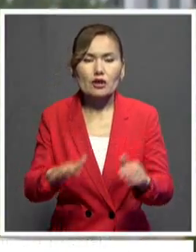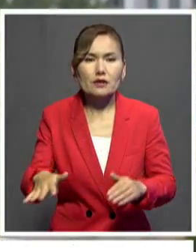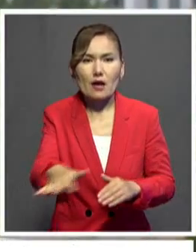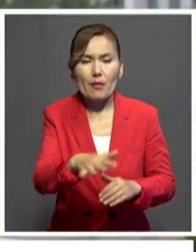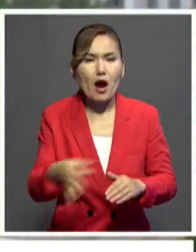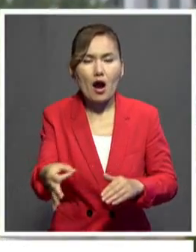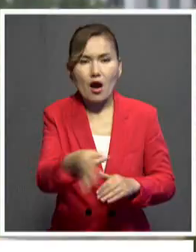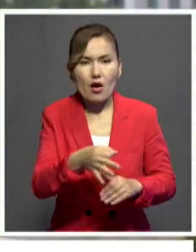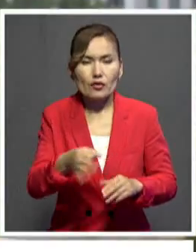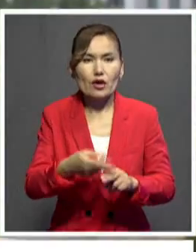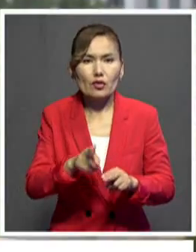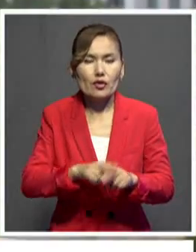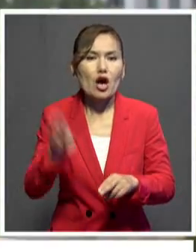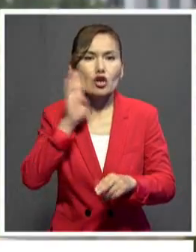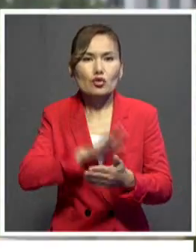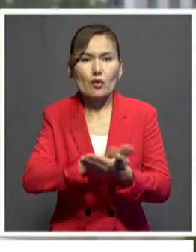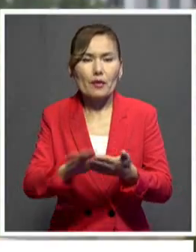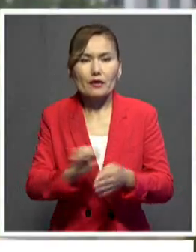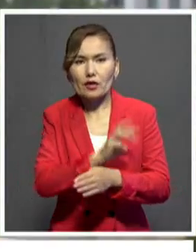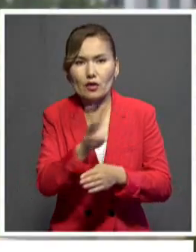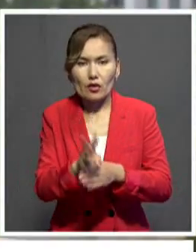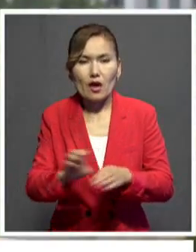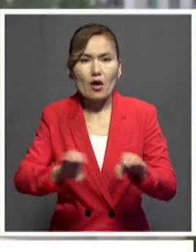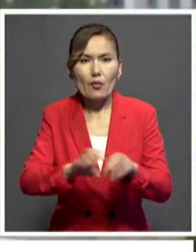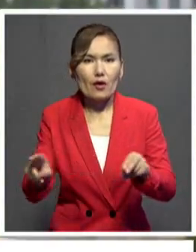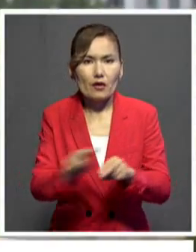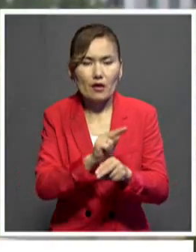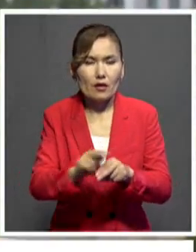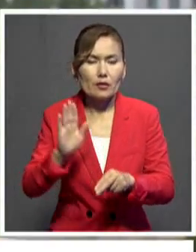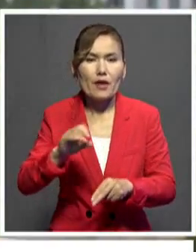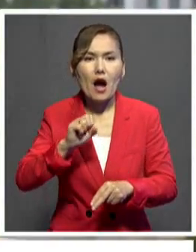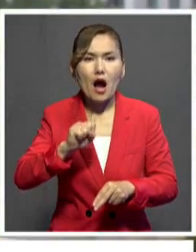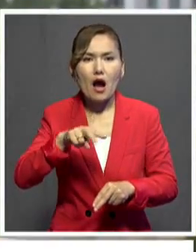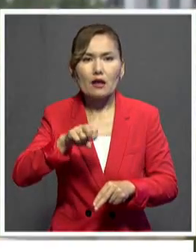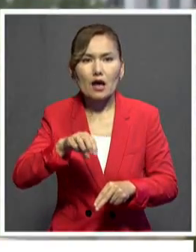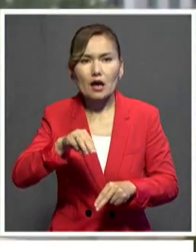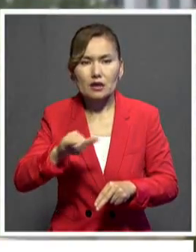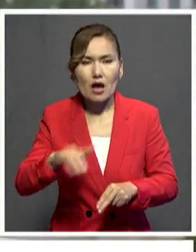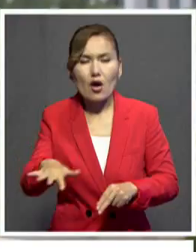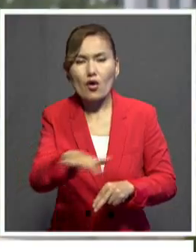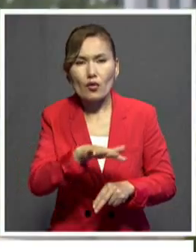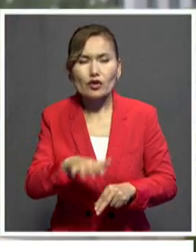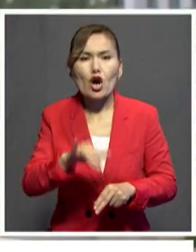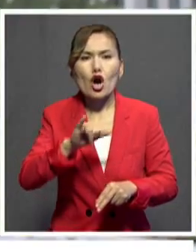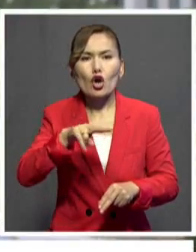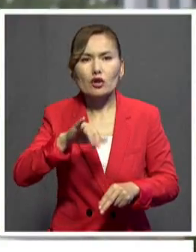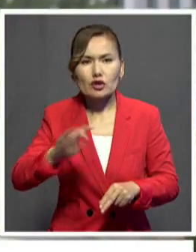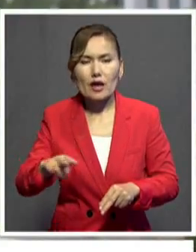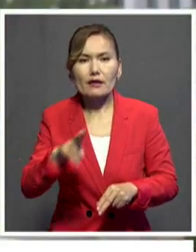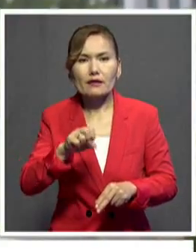көбінесе сумен және кәріз желілерінің құрылысы ол Алатау ауданында, яғни Шаңырақ, Ұлжан,